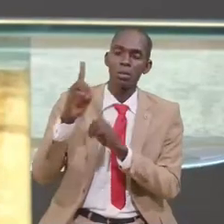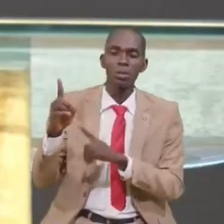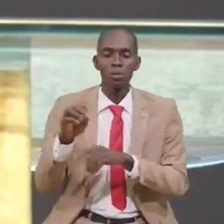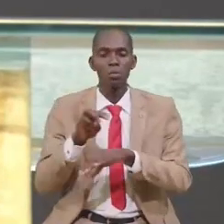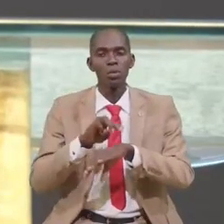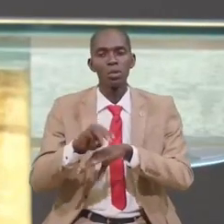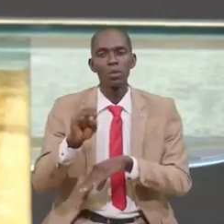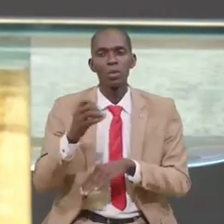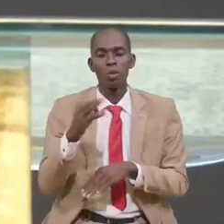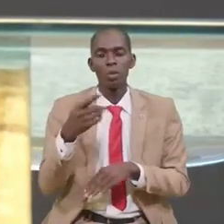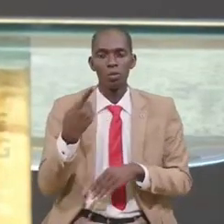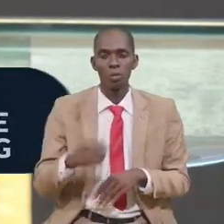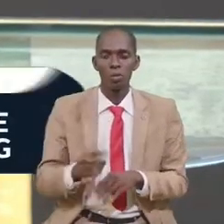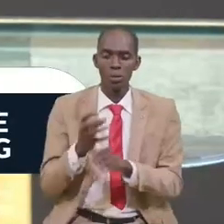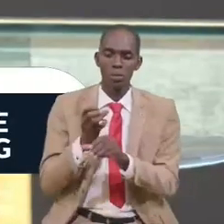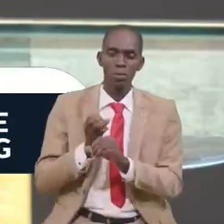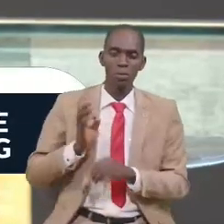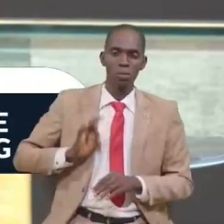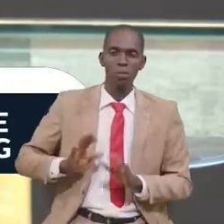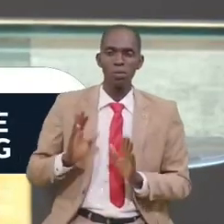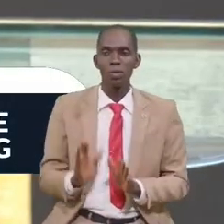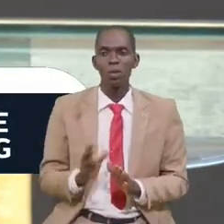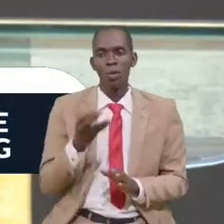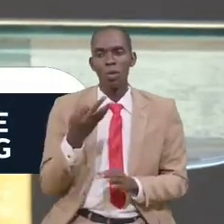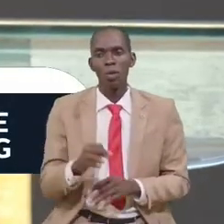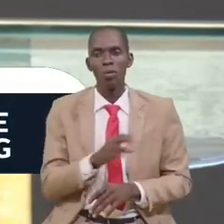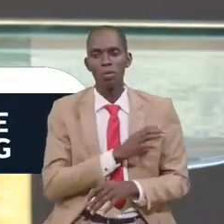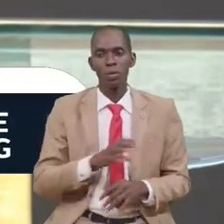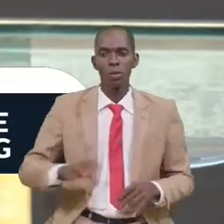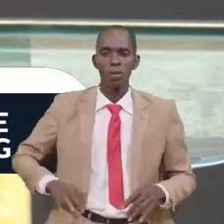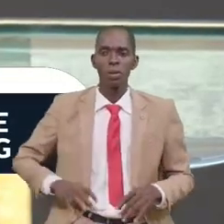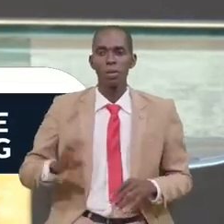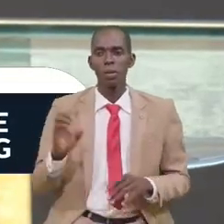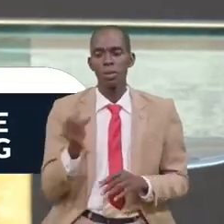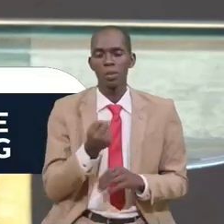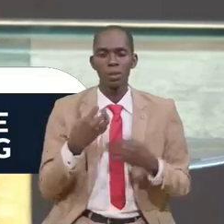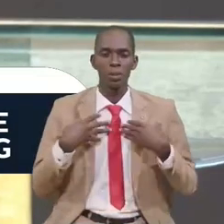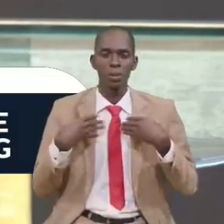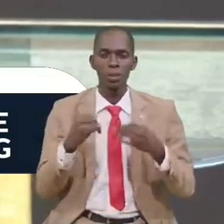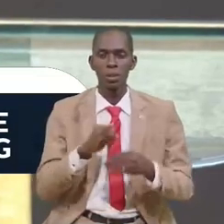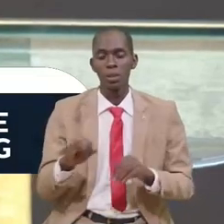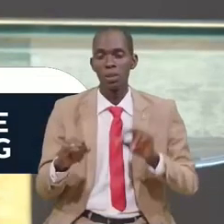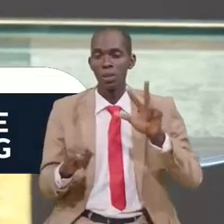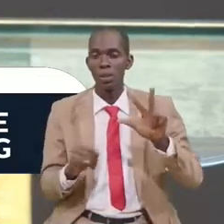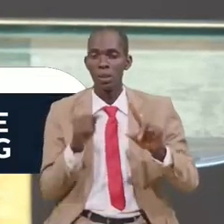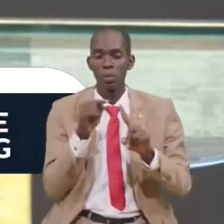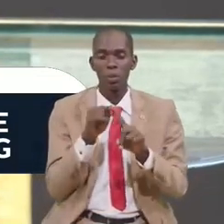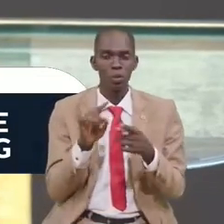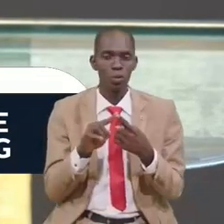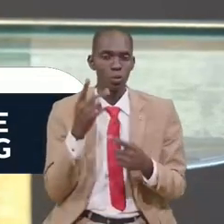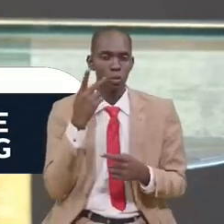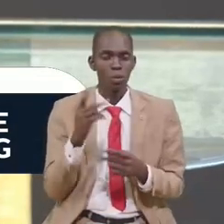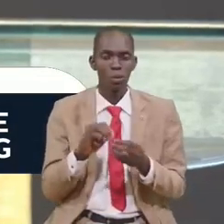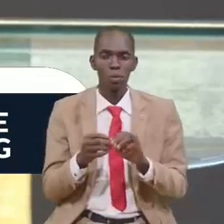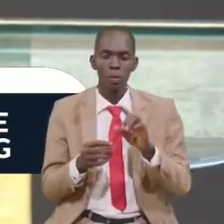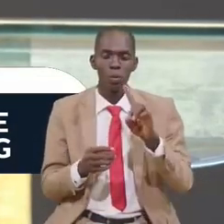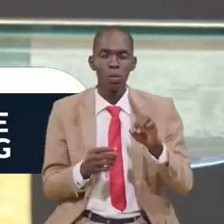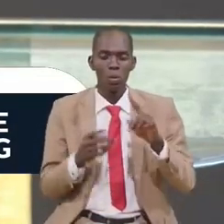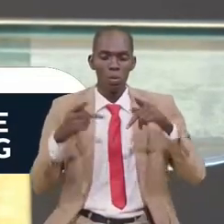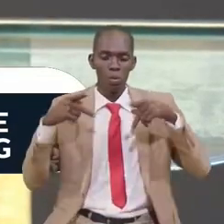réactifs des bénéficiaires de la guérison de Christ. Nous allons voir trois points. Premier